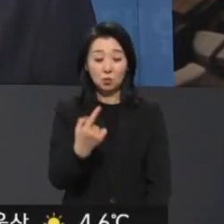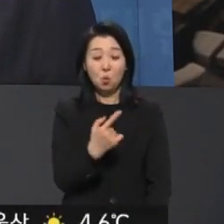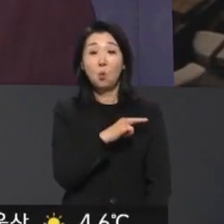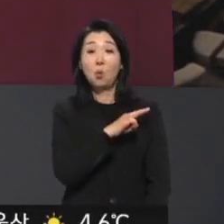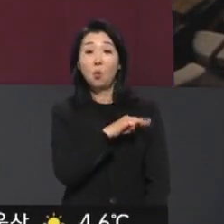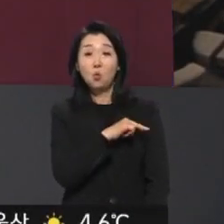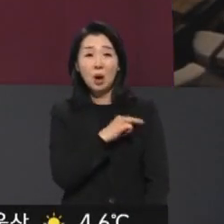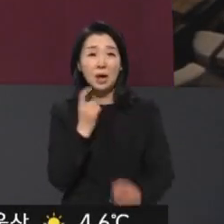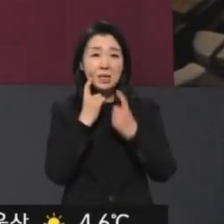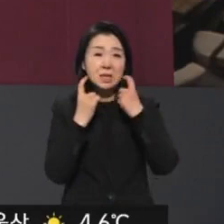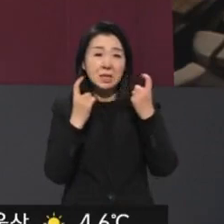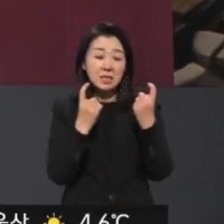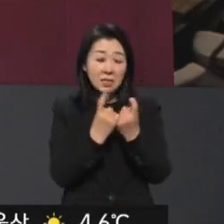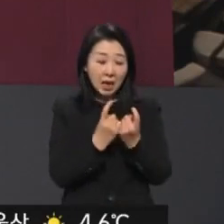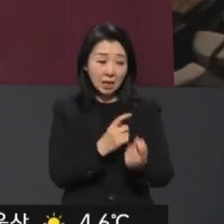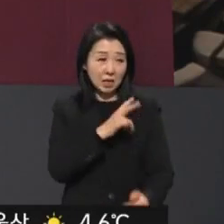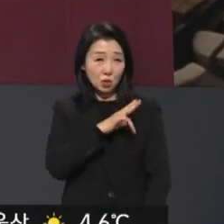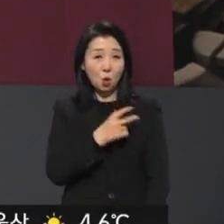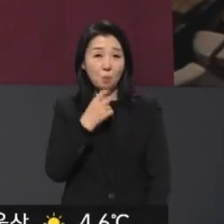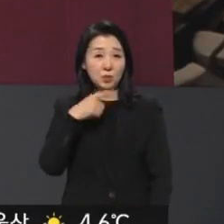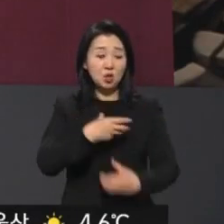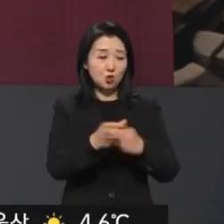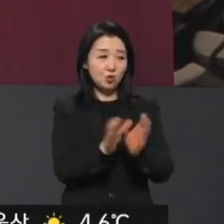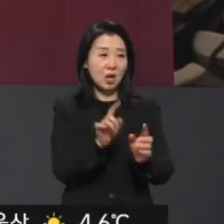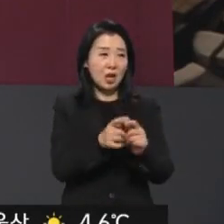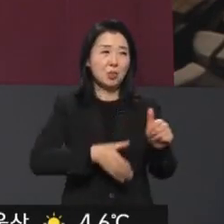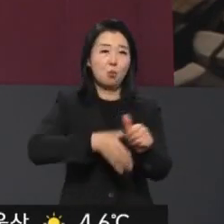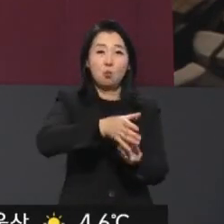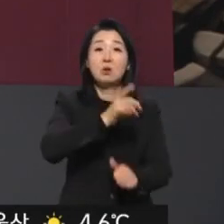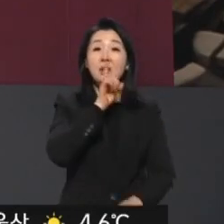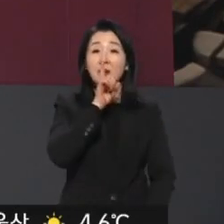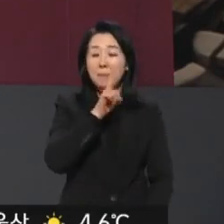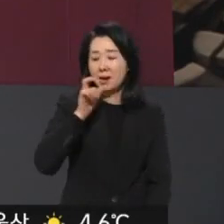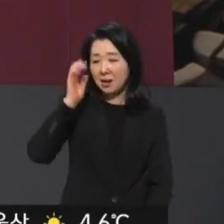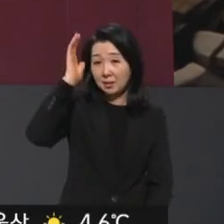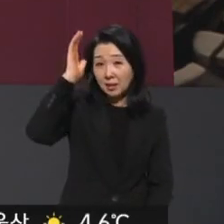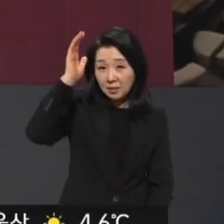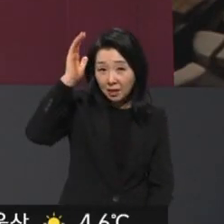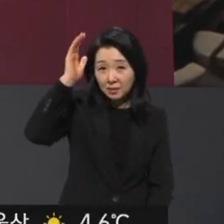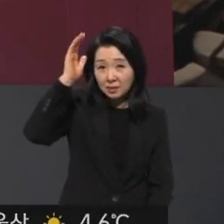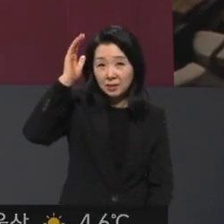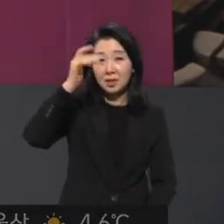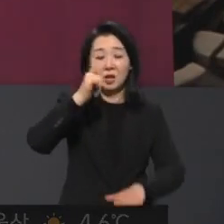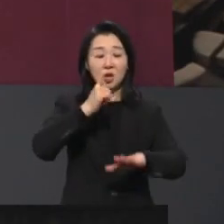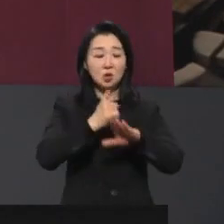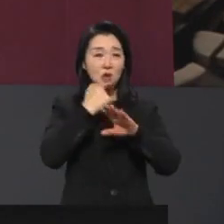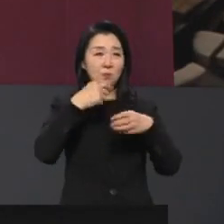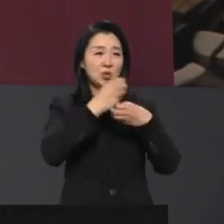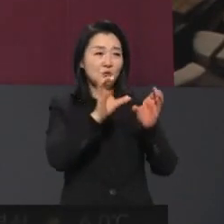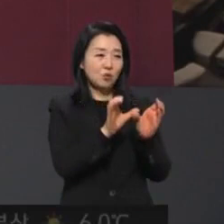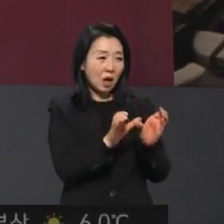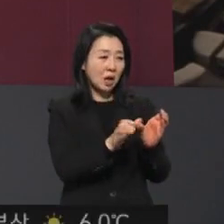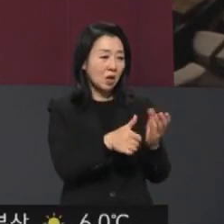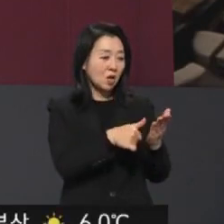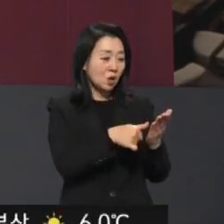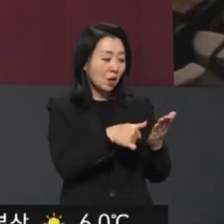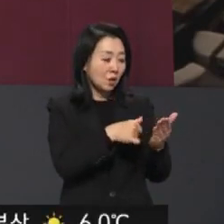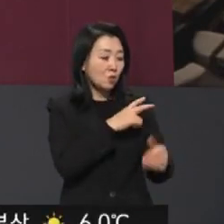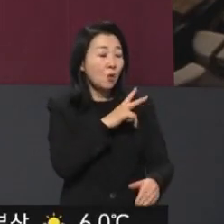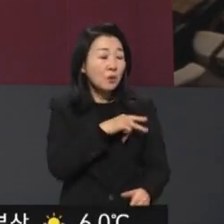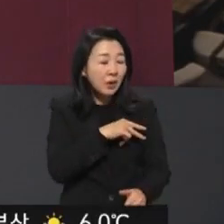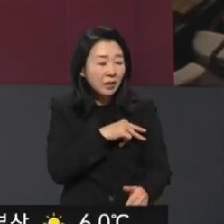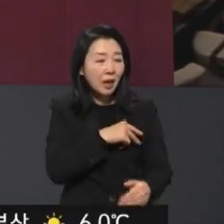역시 개인 노웅래뿐 아니라 민주당에 대한 공격이라는 점을 강조하면서 자당 의원들에게 부결 호소한 바가